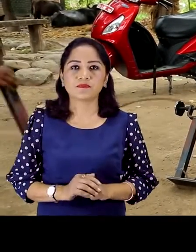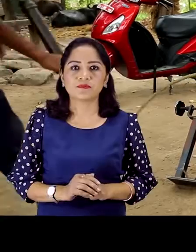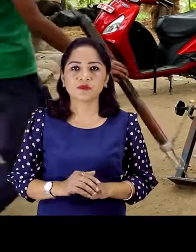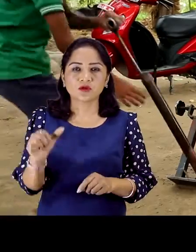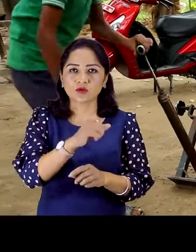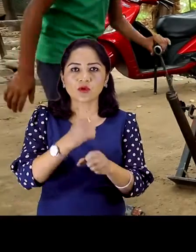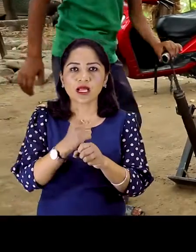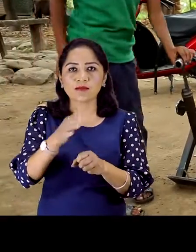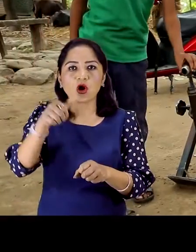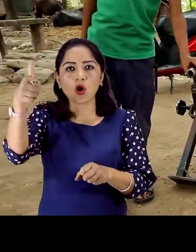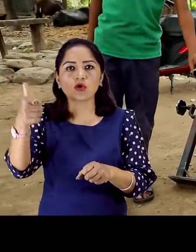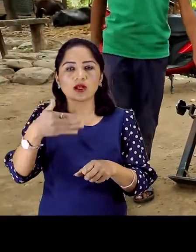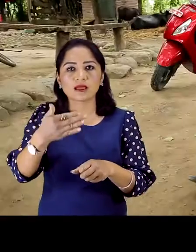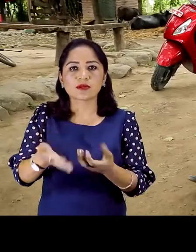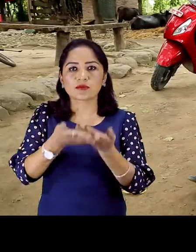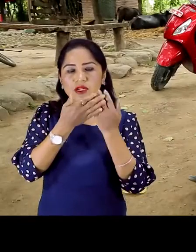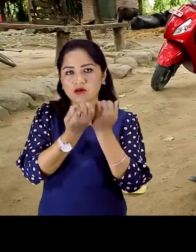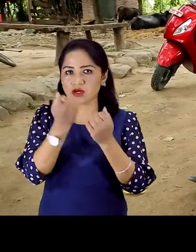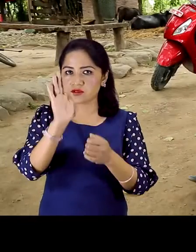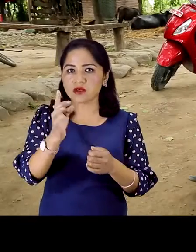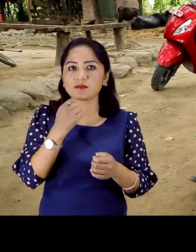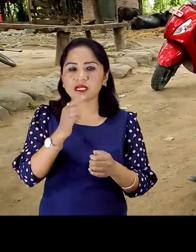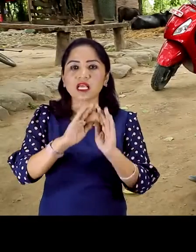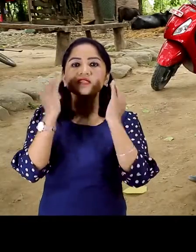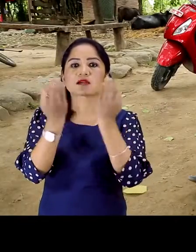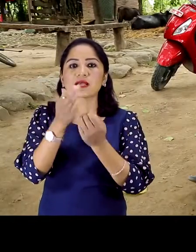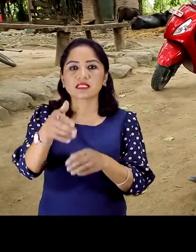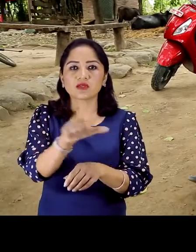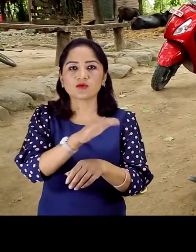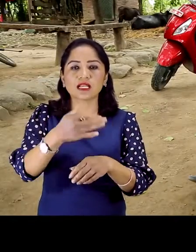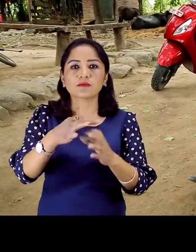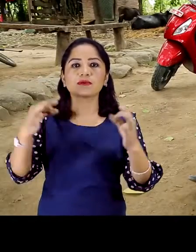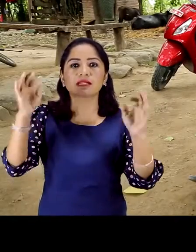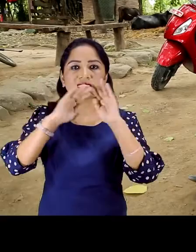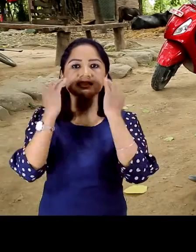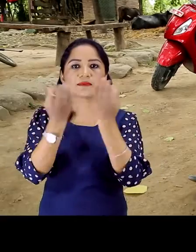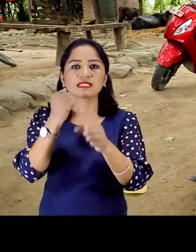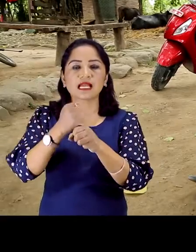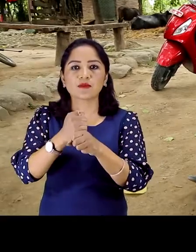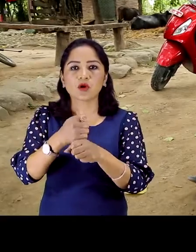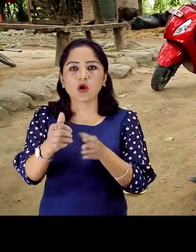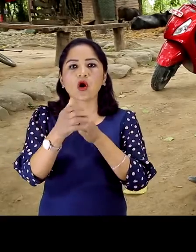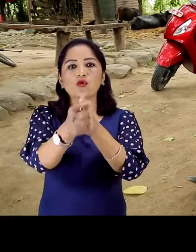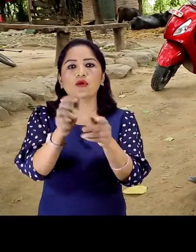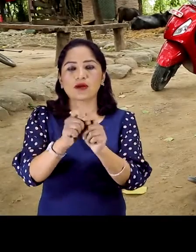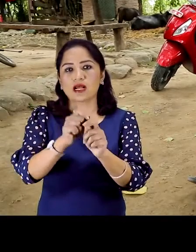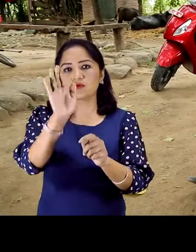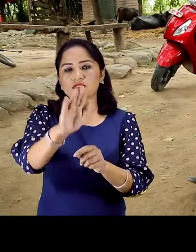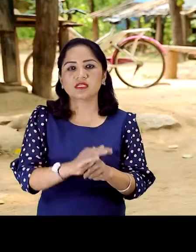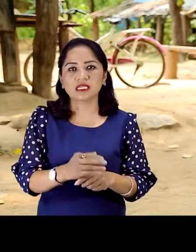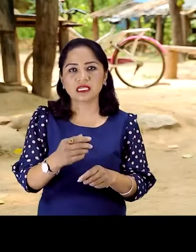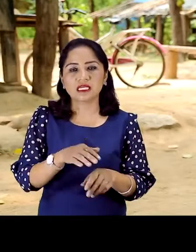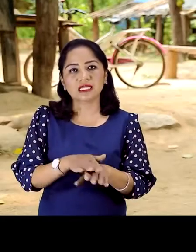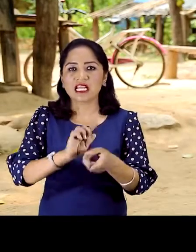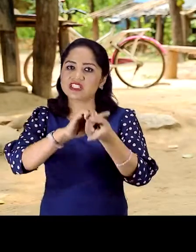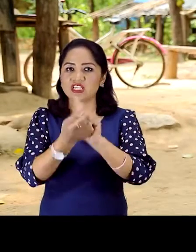उनको कामले अरूलाई पनी प्रोस्चाहन मिले कोछा बने समाज ले उनलाई विभिन सामाजिक कामको अगुआ पनी बनाये कोछा